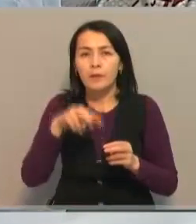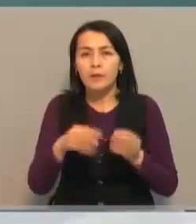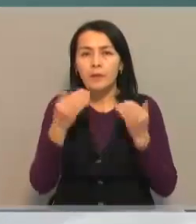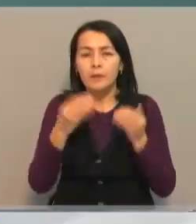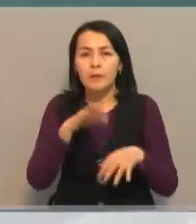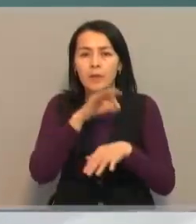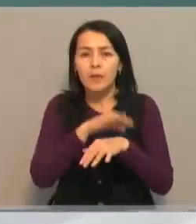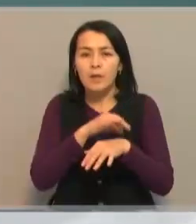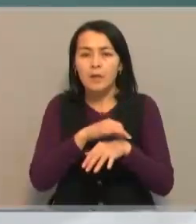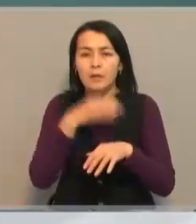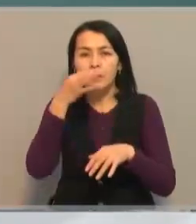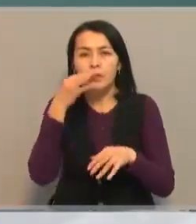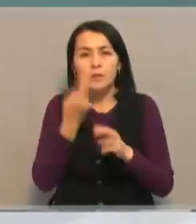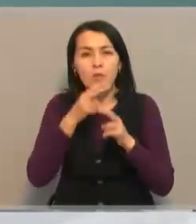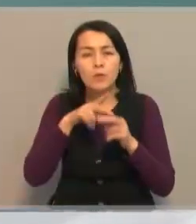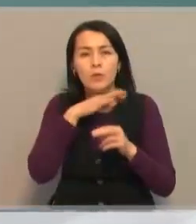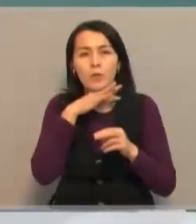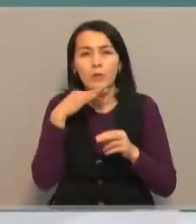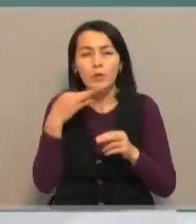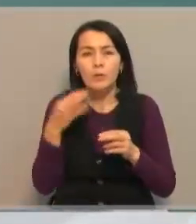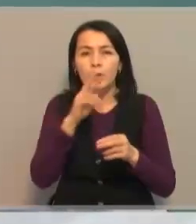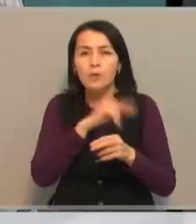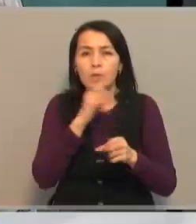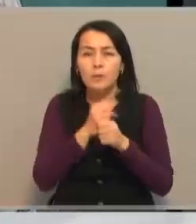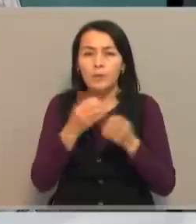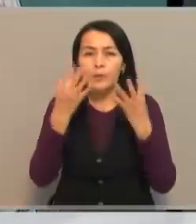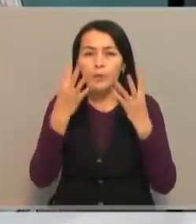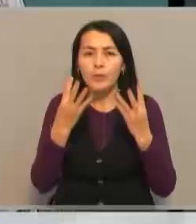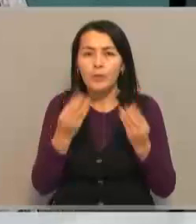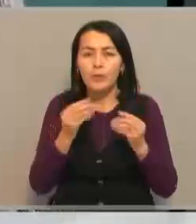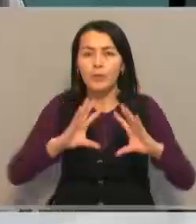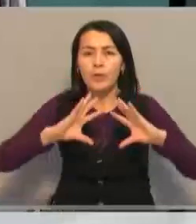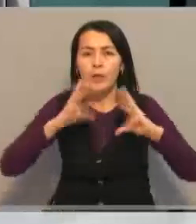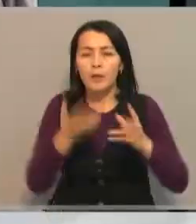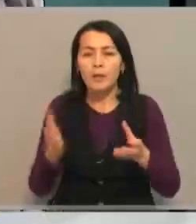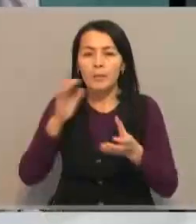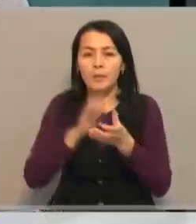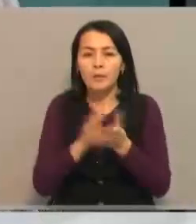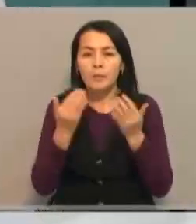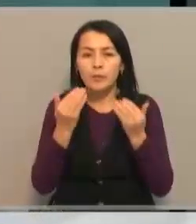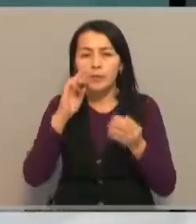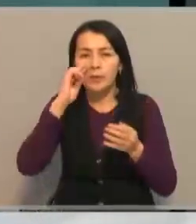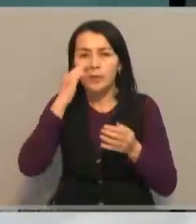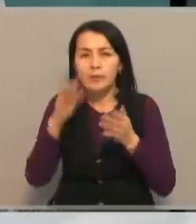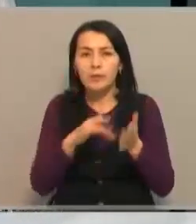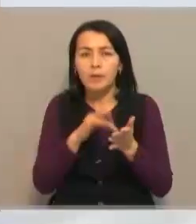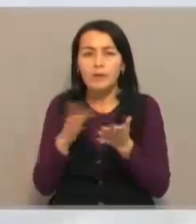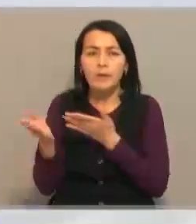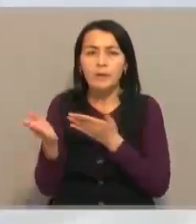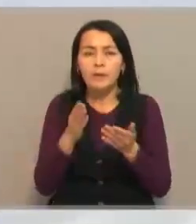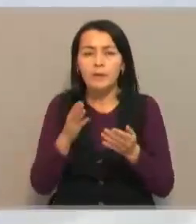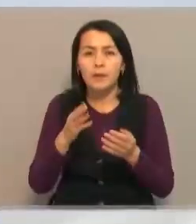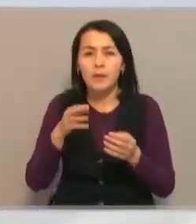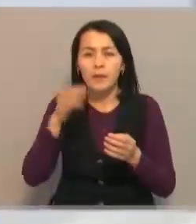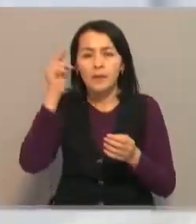Левченконың онкологиядағы тәжірибесі мол. Тыңғылықты еңбегінің арқасында бүгінде оны әлем таниды. Бүгін ол шымкенттік әріптестерінің